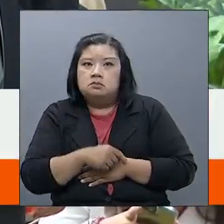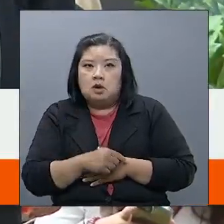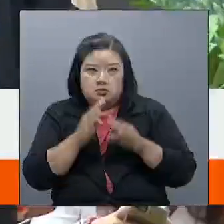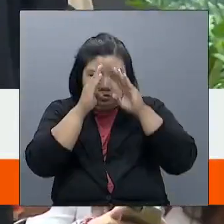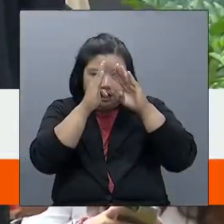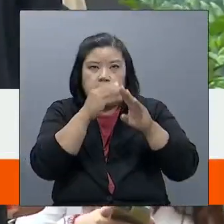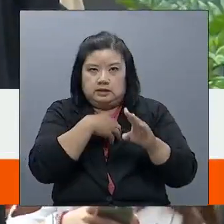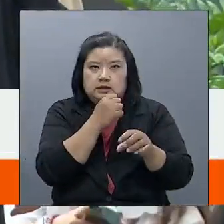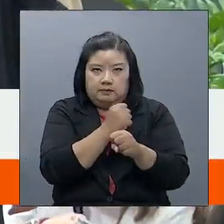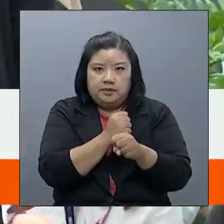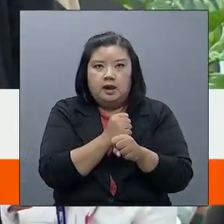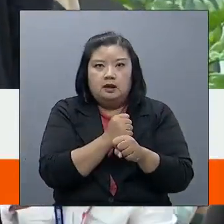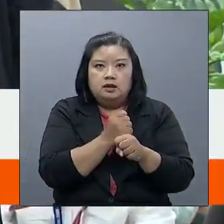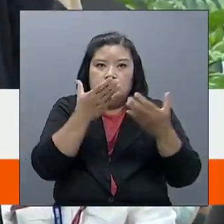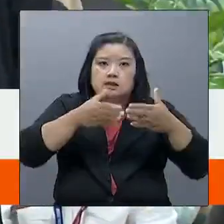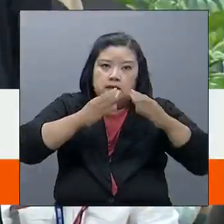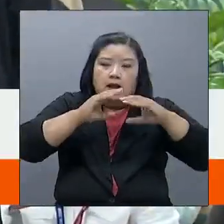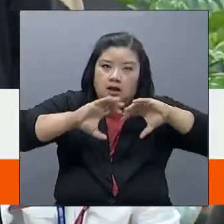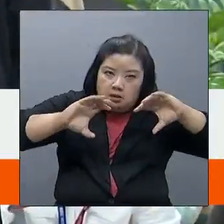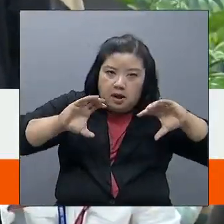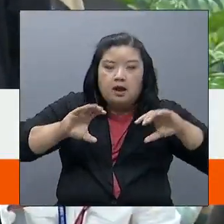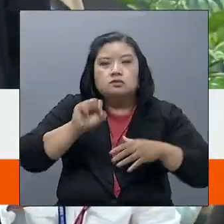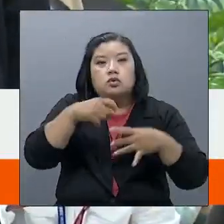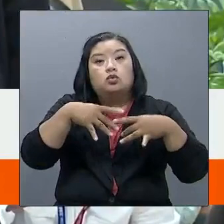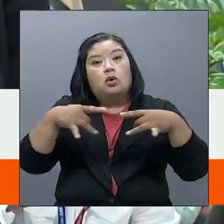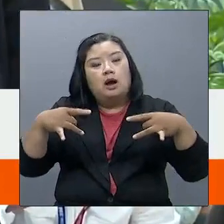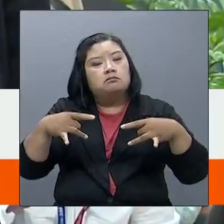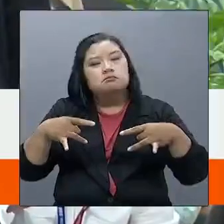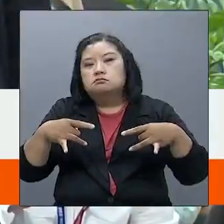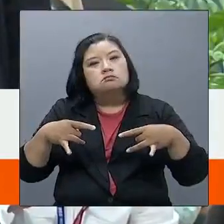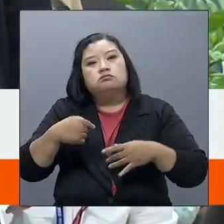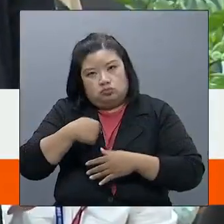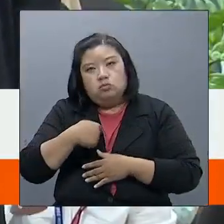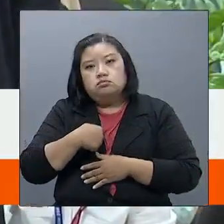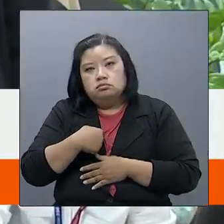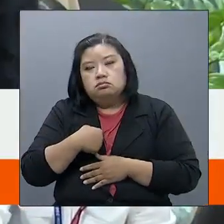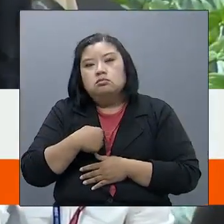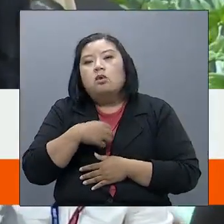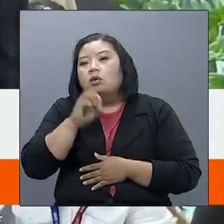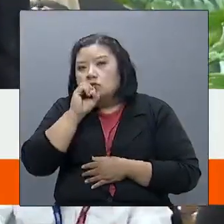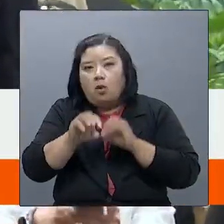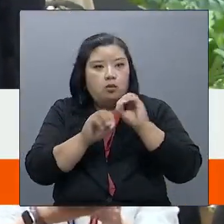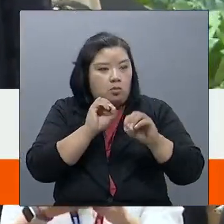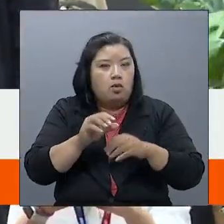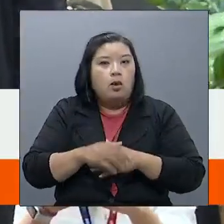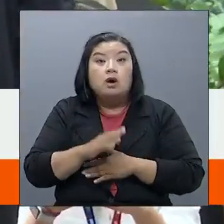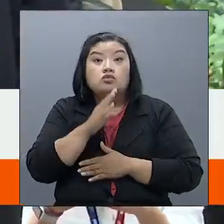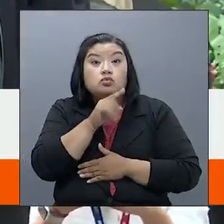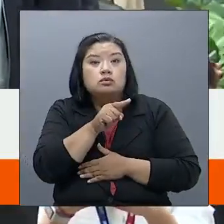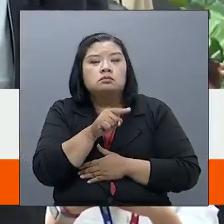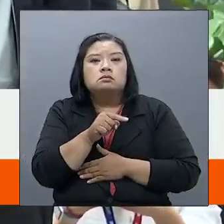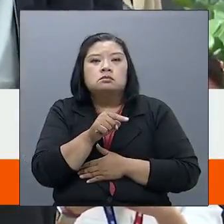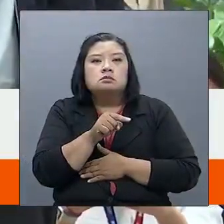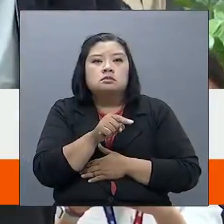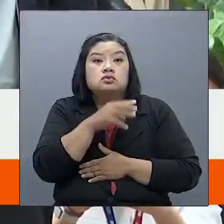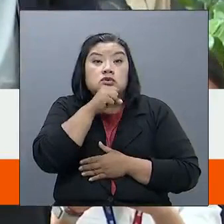ต่อไปจะเป็นฝ่ายค้านนะครับผมก็จะบอกประชาชนทั่วไปนะครับ ว่าสมมติถ้าเขาไม่ได้เป็นรัฐบาลเขาเป็น